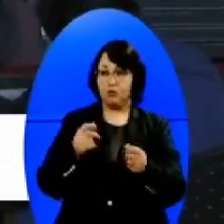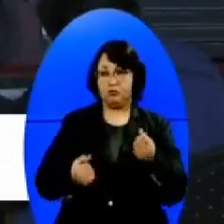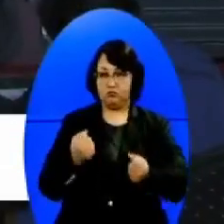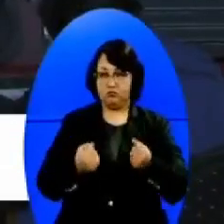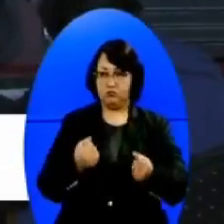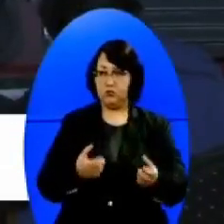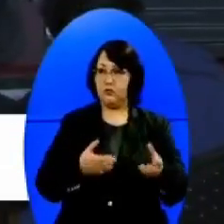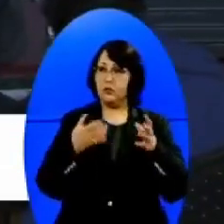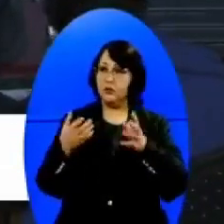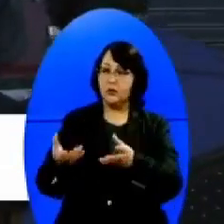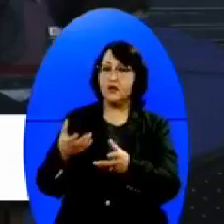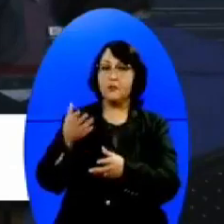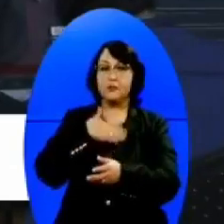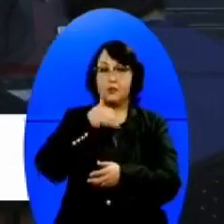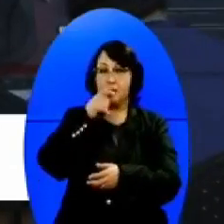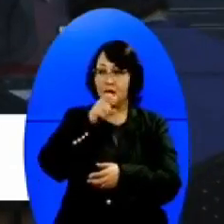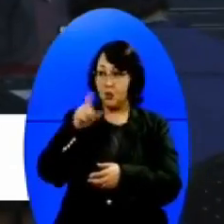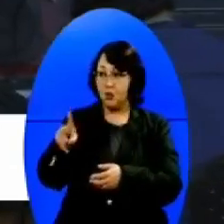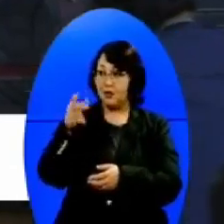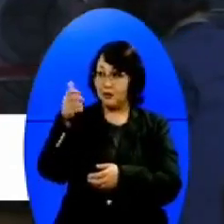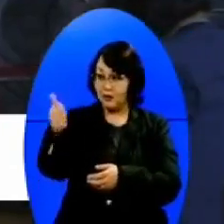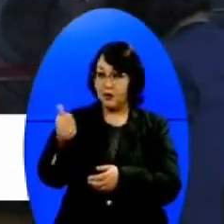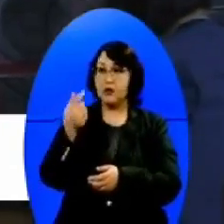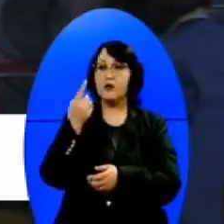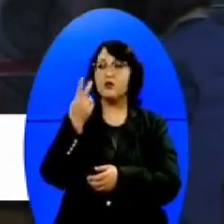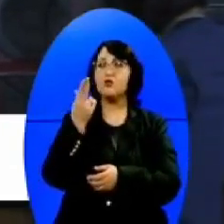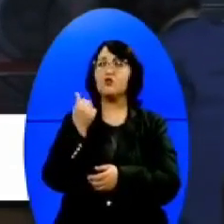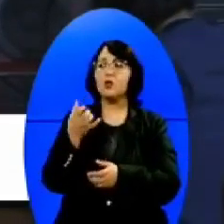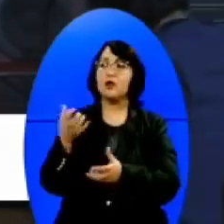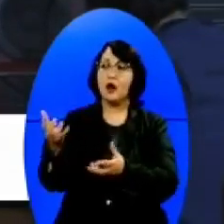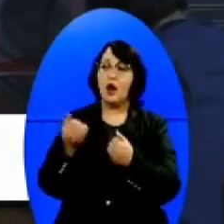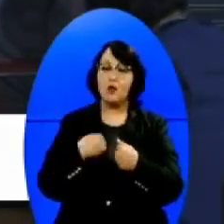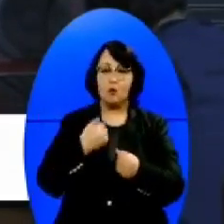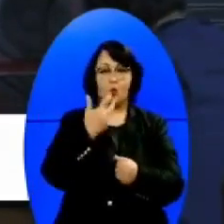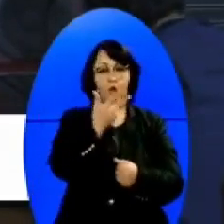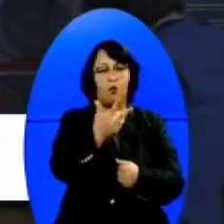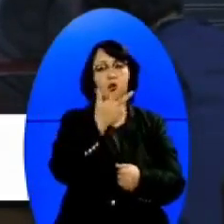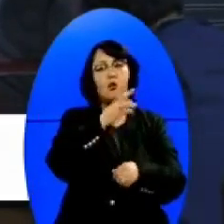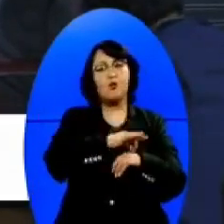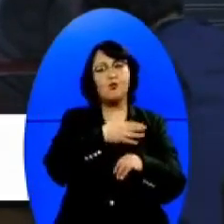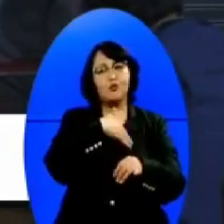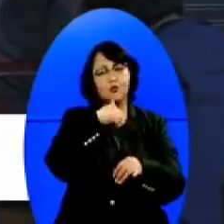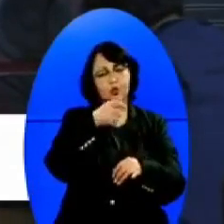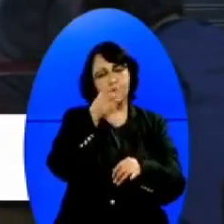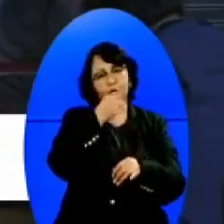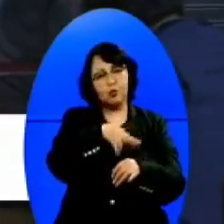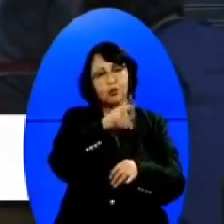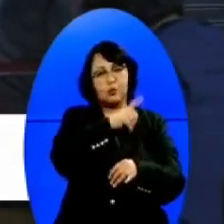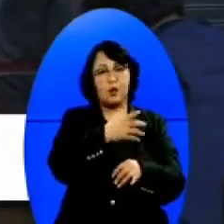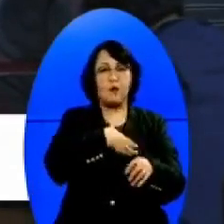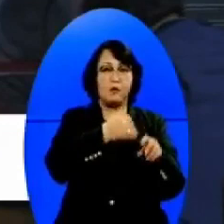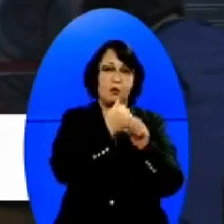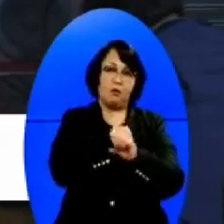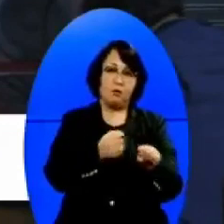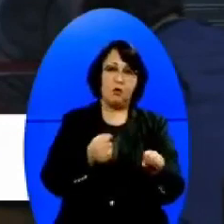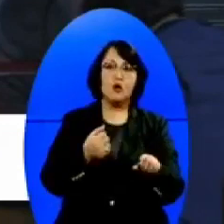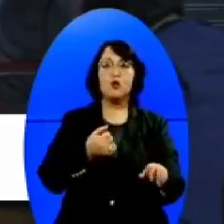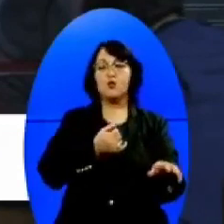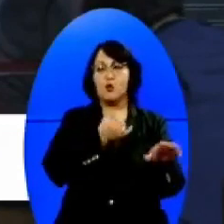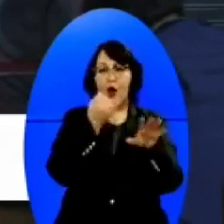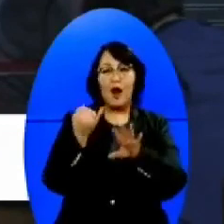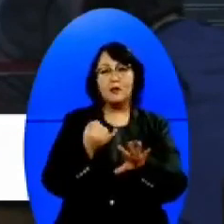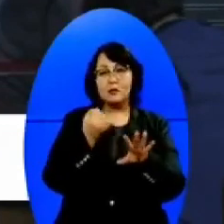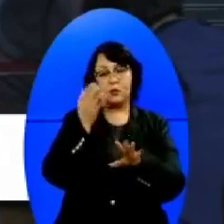одоо нэг удаагийн өгсөн цус манд 3 хүний амь насыг авардаг. Тэгэхээр эрүүл хүн за 6 цагаас доошгүй цаг унтаж амьсан байх хэвээр, согтууруулах